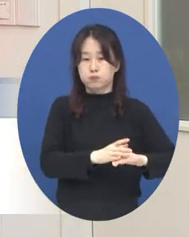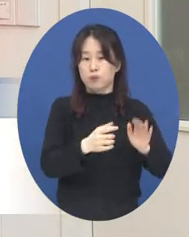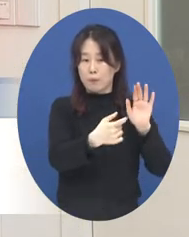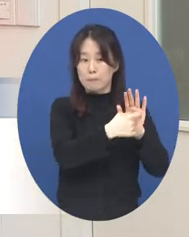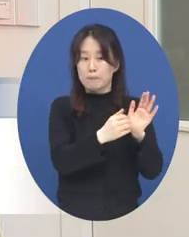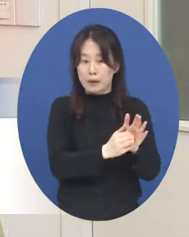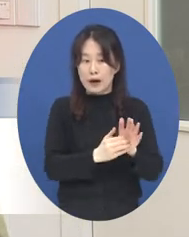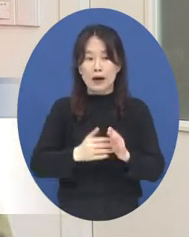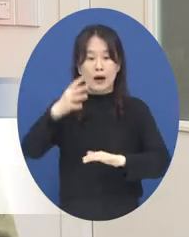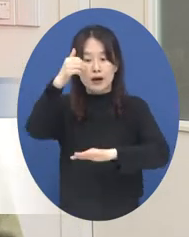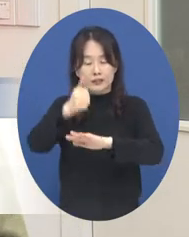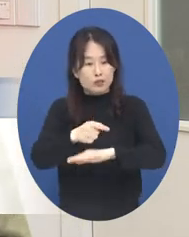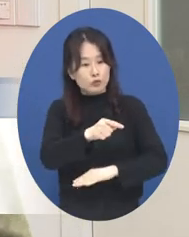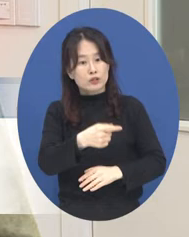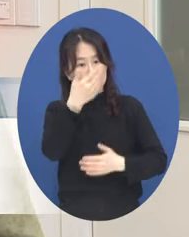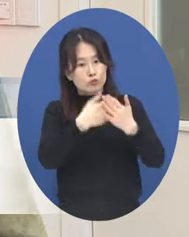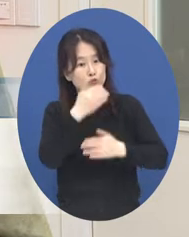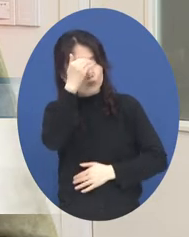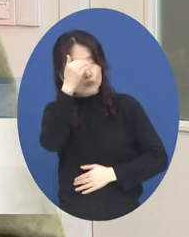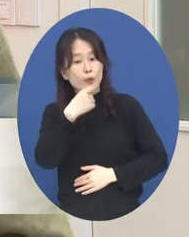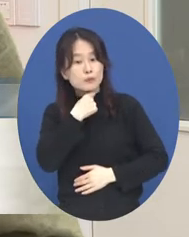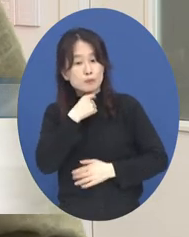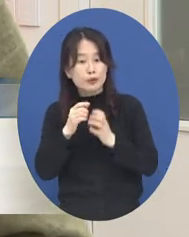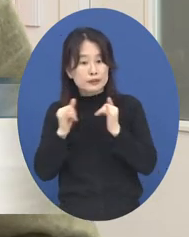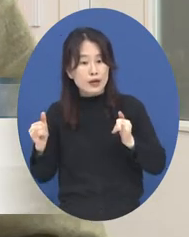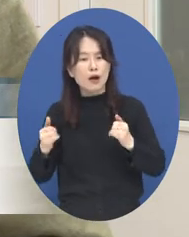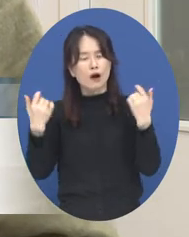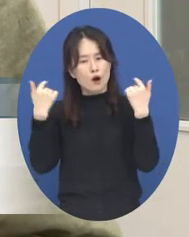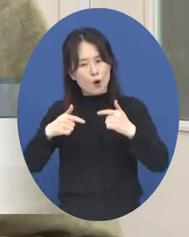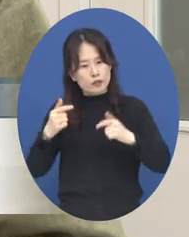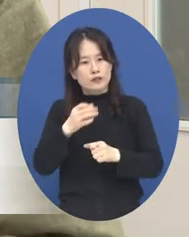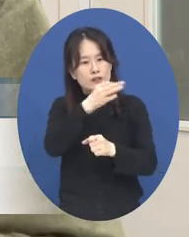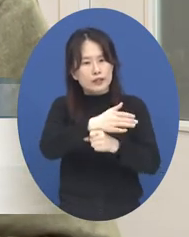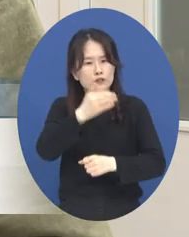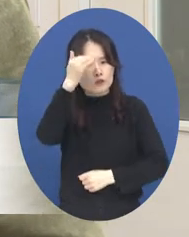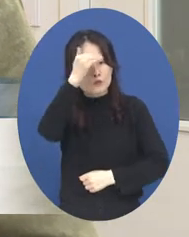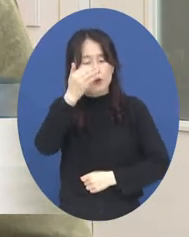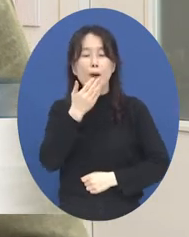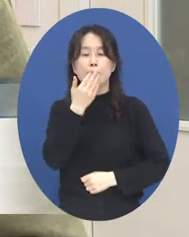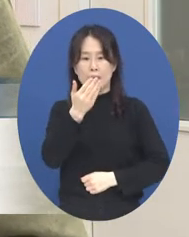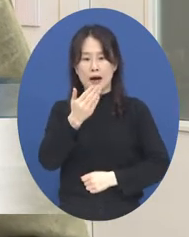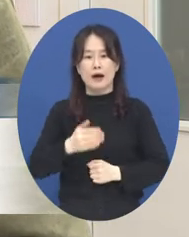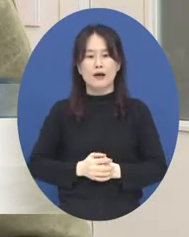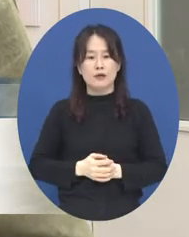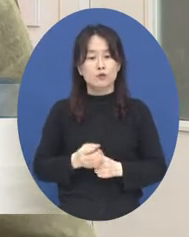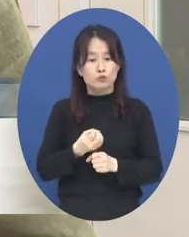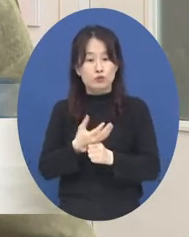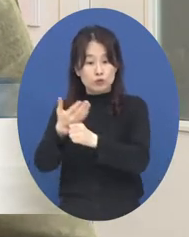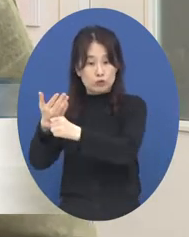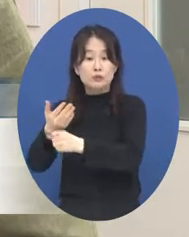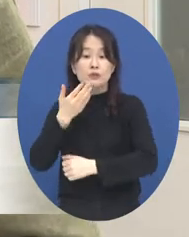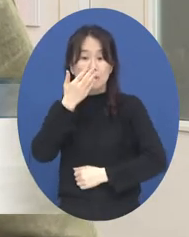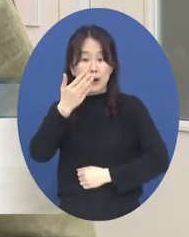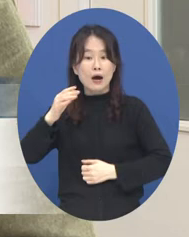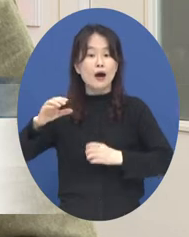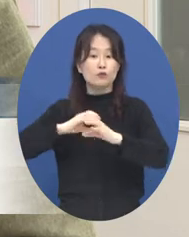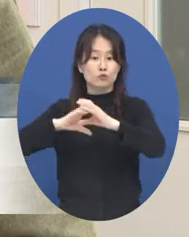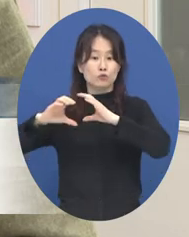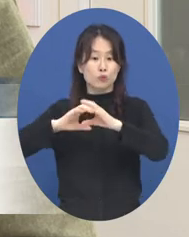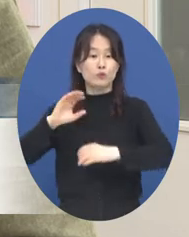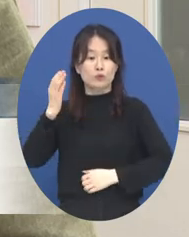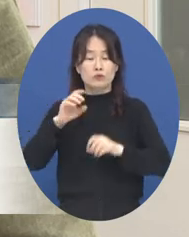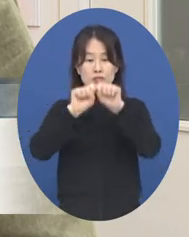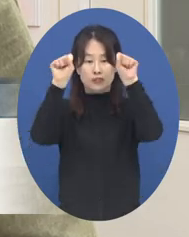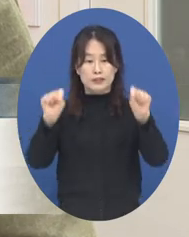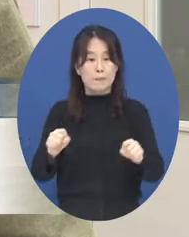감상하시고 싶어 할 수 있는 소비자들에게 언제든지 감상할 수 있고 전달이 될 수 있고 유통이 될 수 있는 구조가